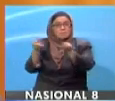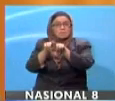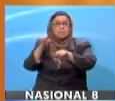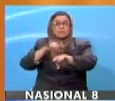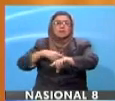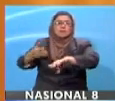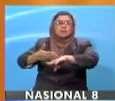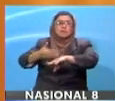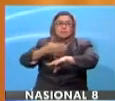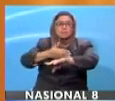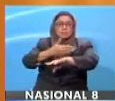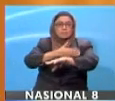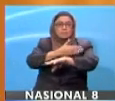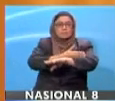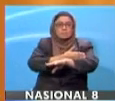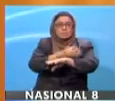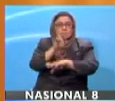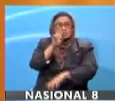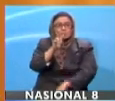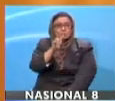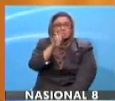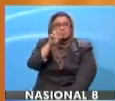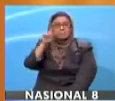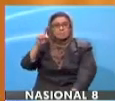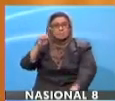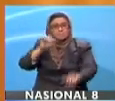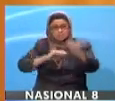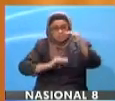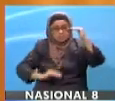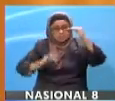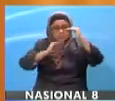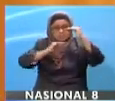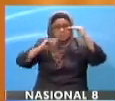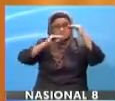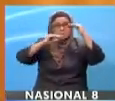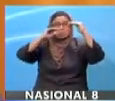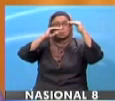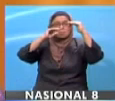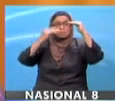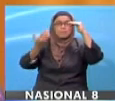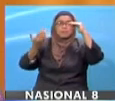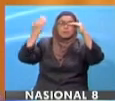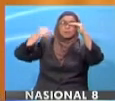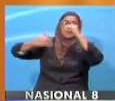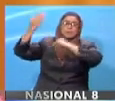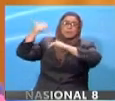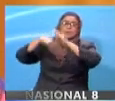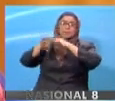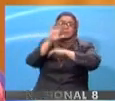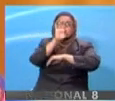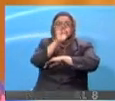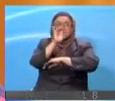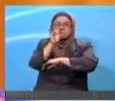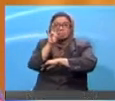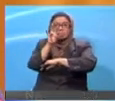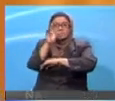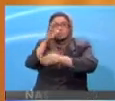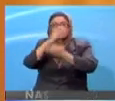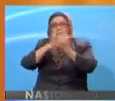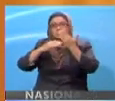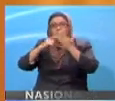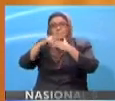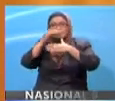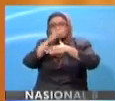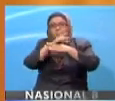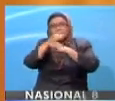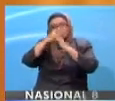memperbaiki 21 kedudukan anak tangga daripada 97 dalam edisi Julai